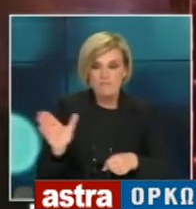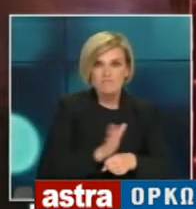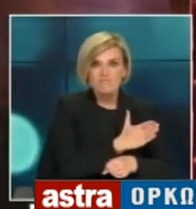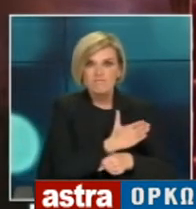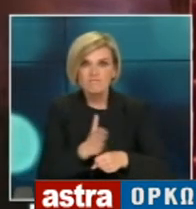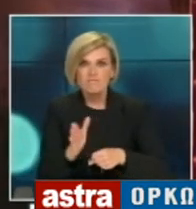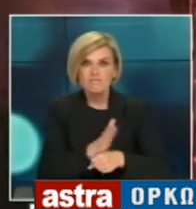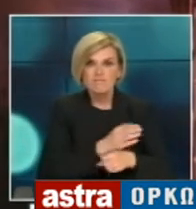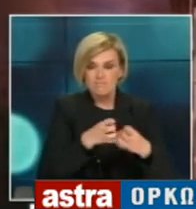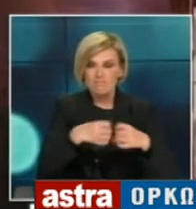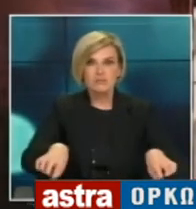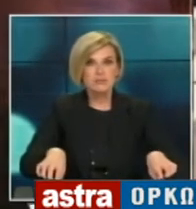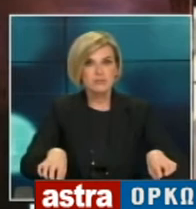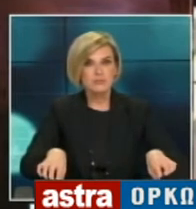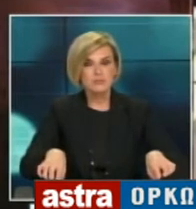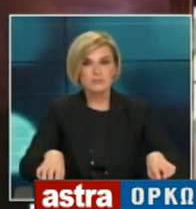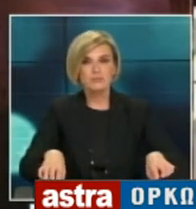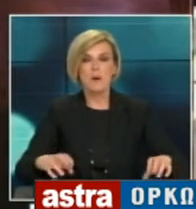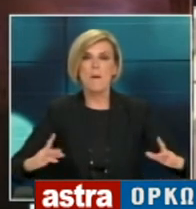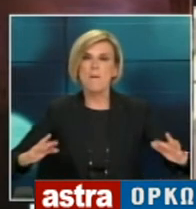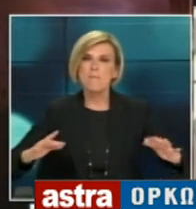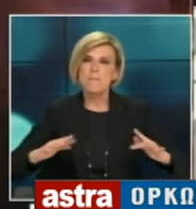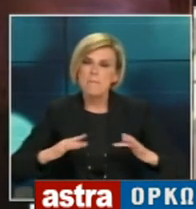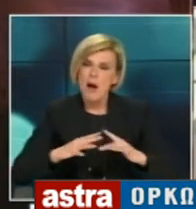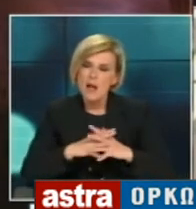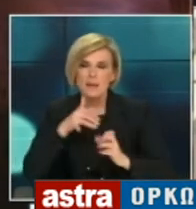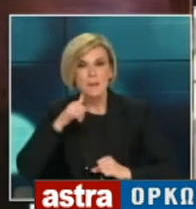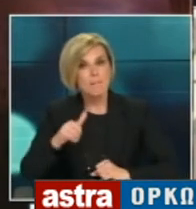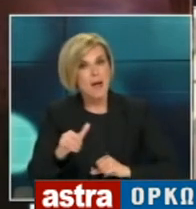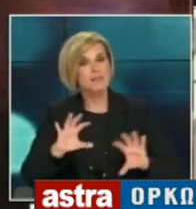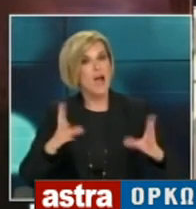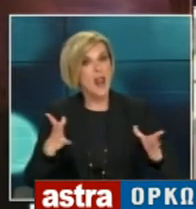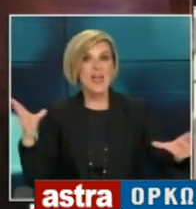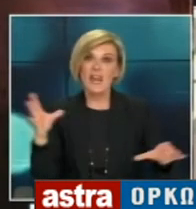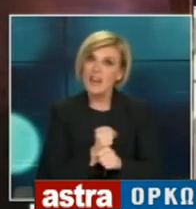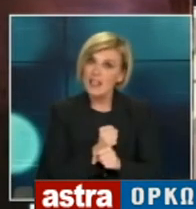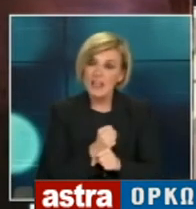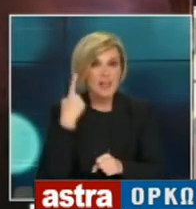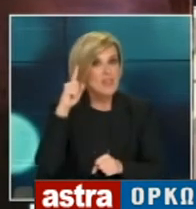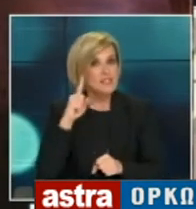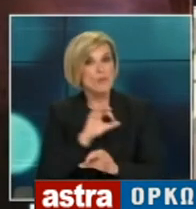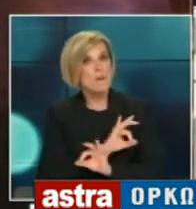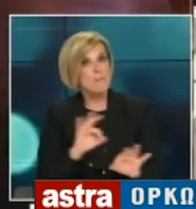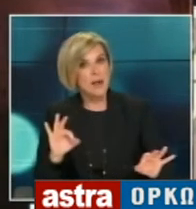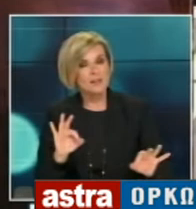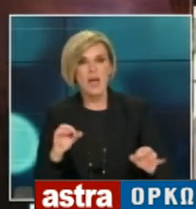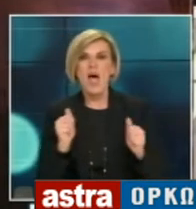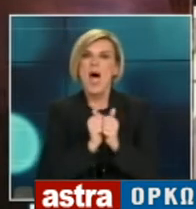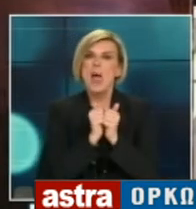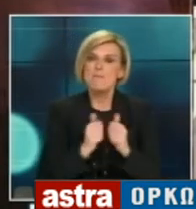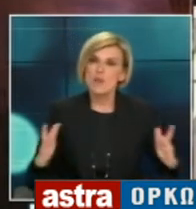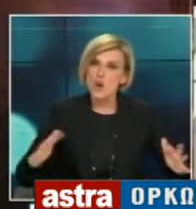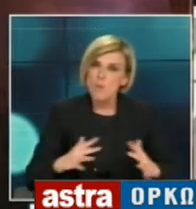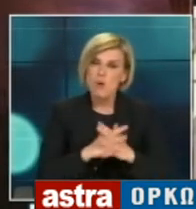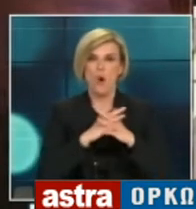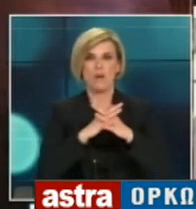τους αιώνες. Η μάχη είναι μακραίωνη και η νίκη ποτέ δεν είναι σίγουρη. Μέσα από τον εμφύλιο πόλεμο, μέσα από τον παγκόσμιο πόλεμο, μέσα